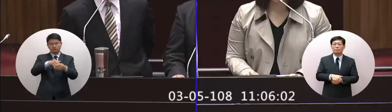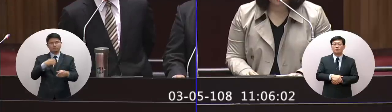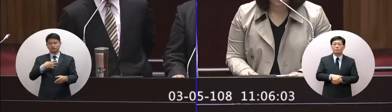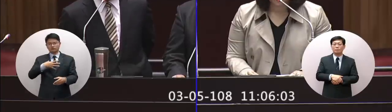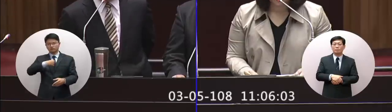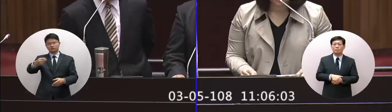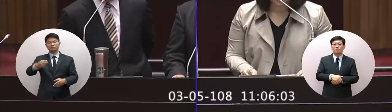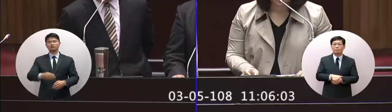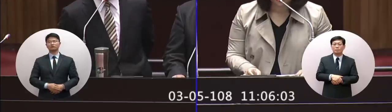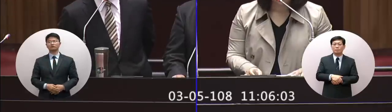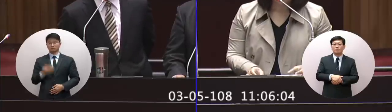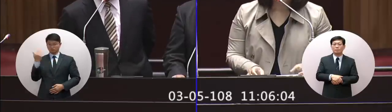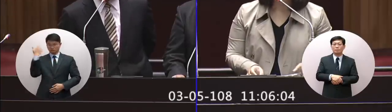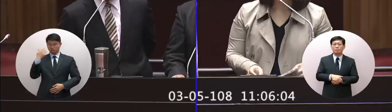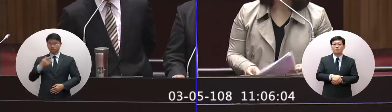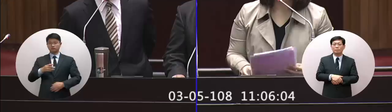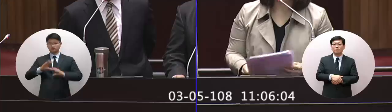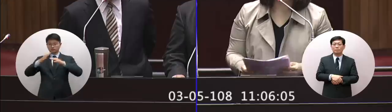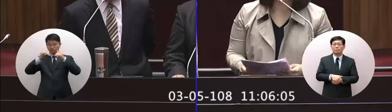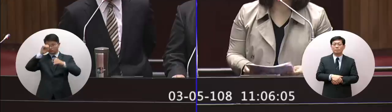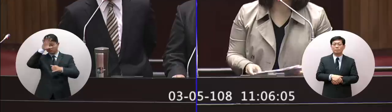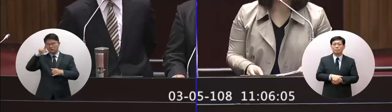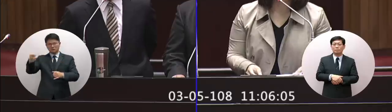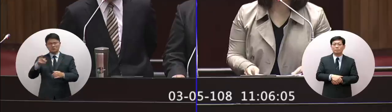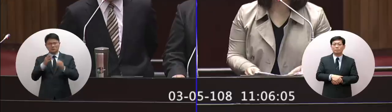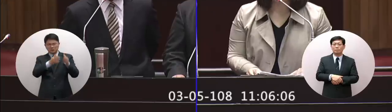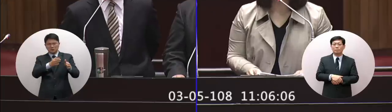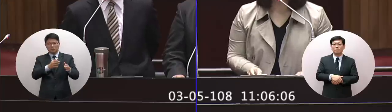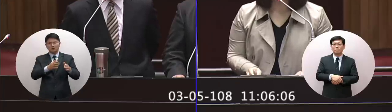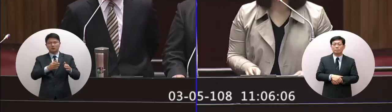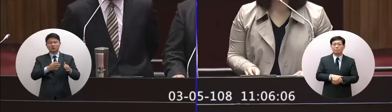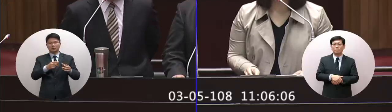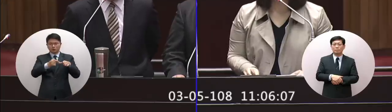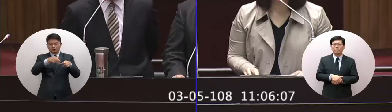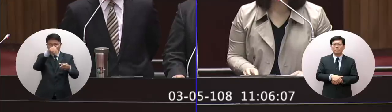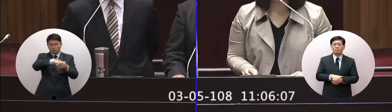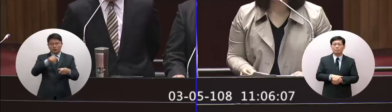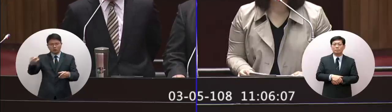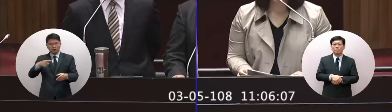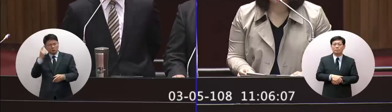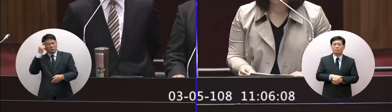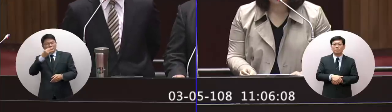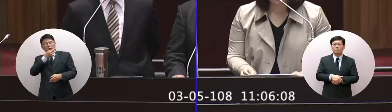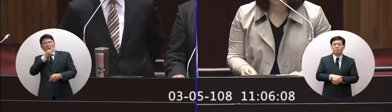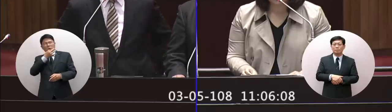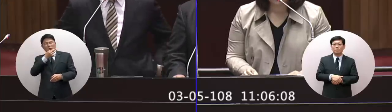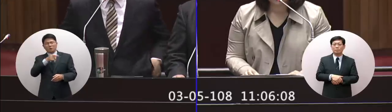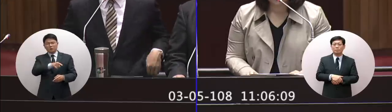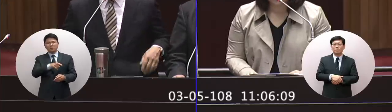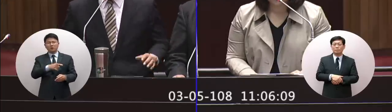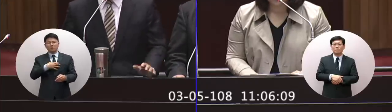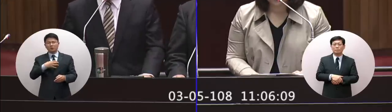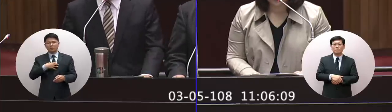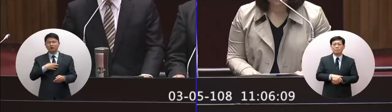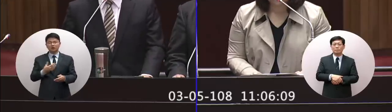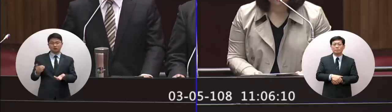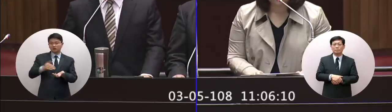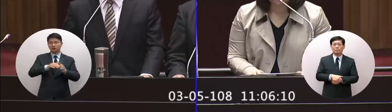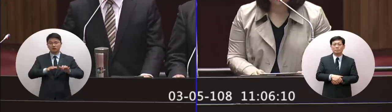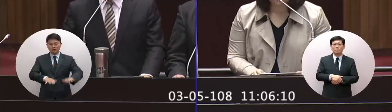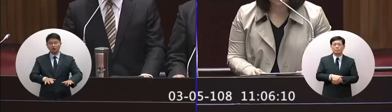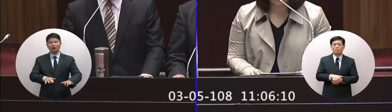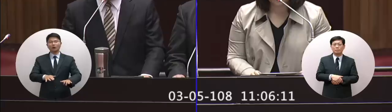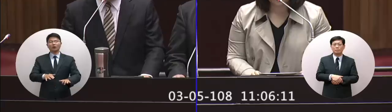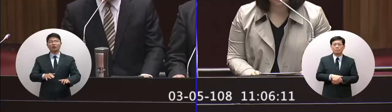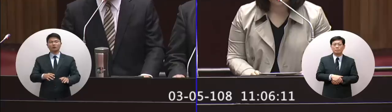过去中国国民党一直视公投为洪水猛兽，好不容易今天台湾人民